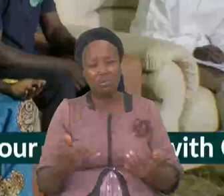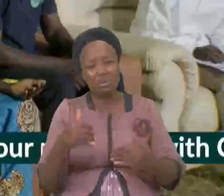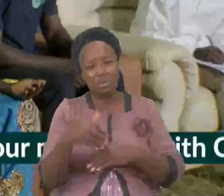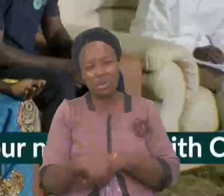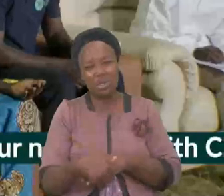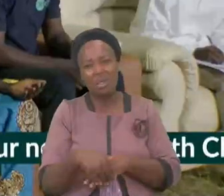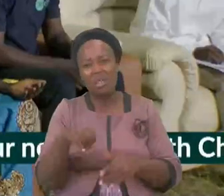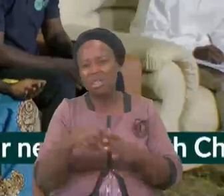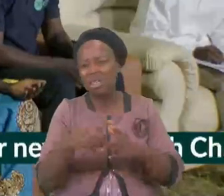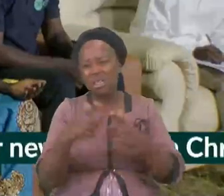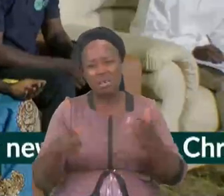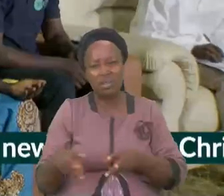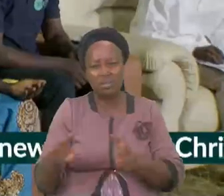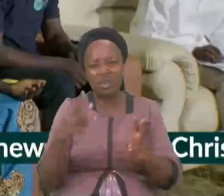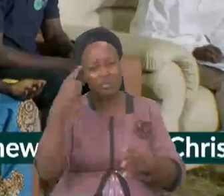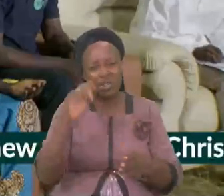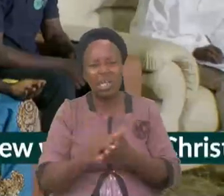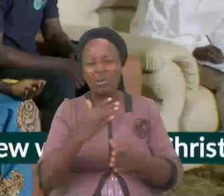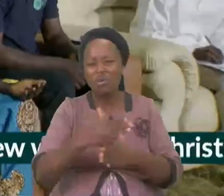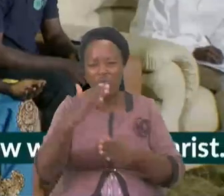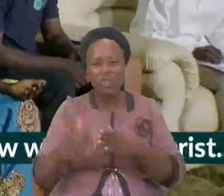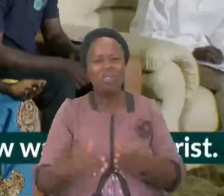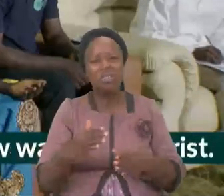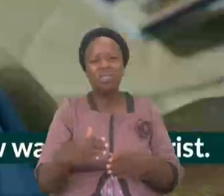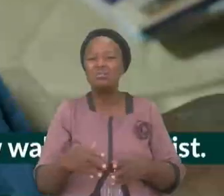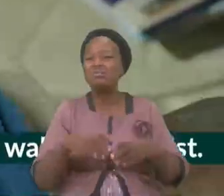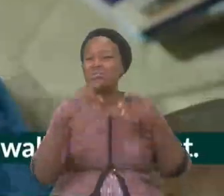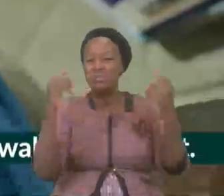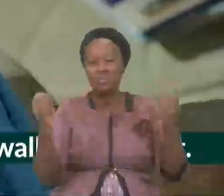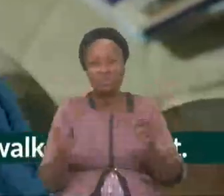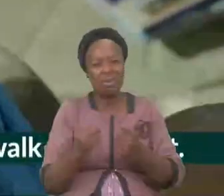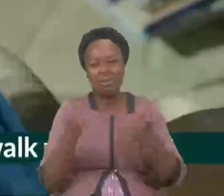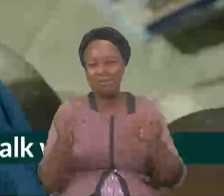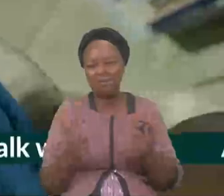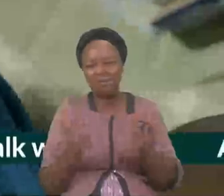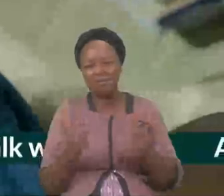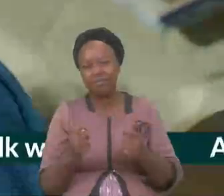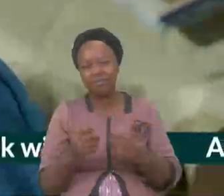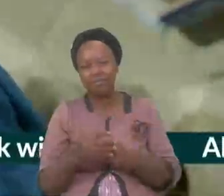transformation. Pour le triomphe total.